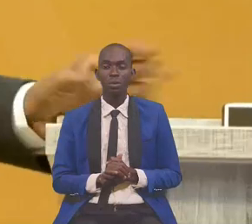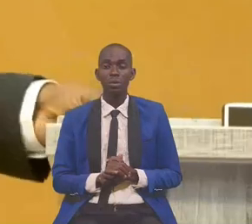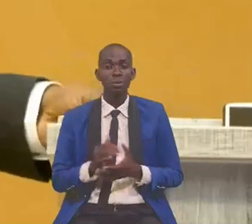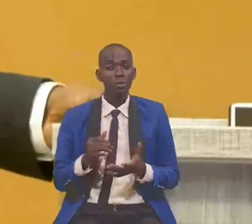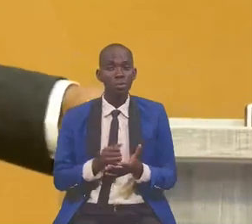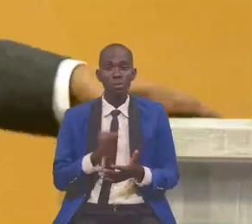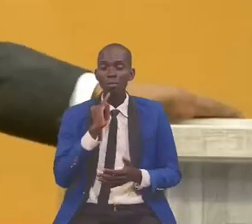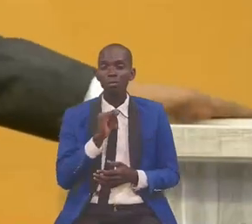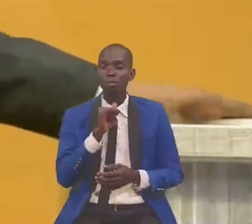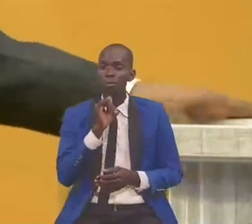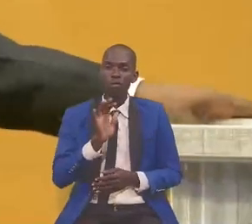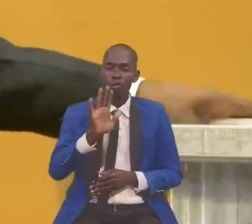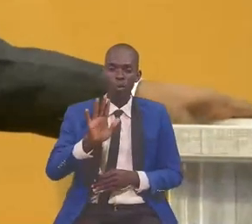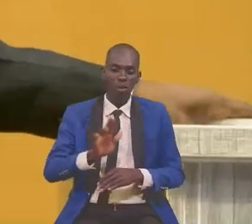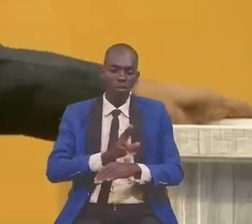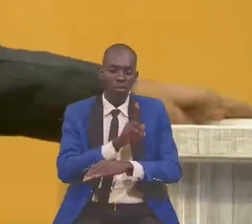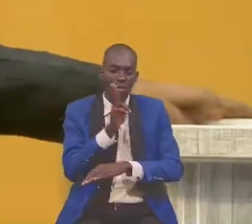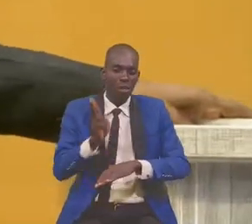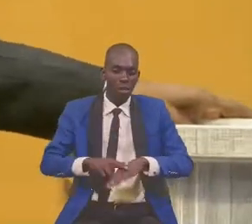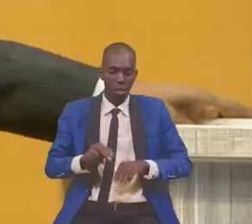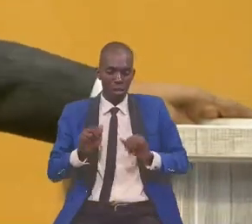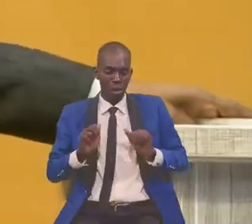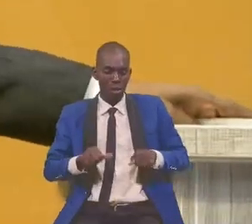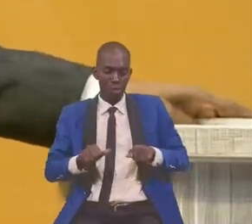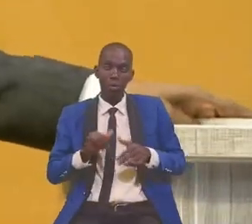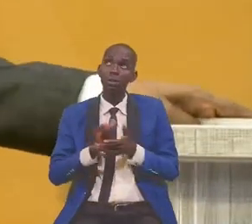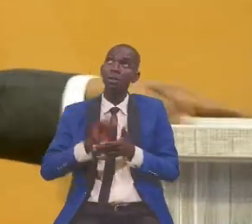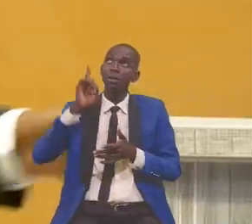Ce n'est pas ta capacité naturelle, il confirme.